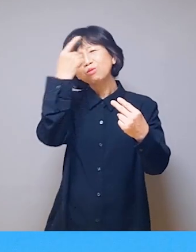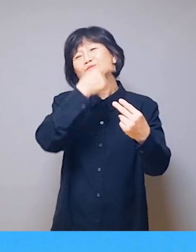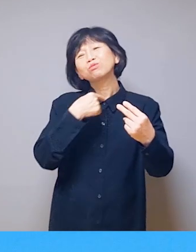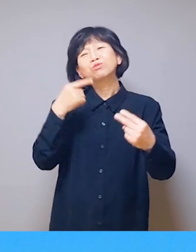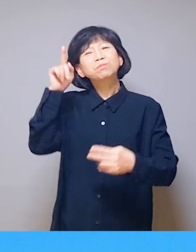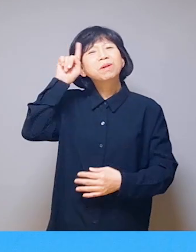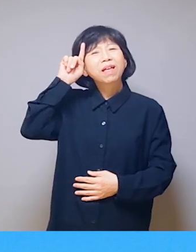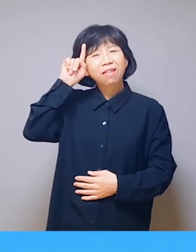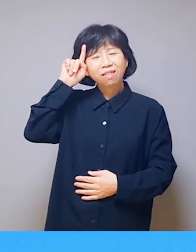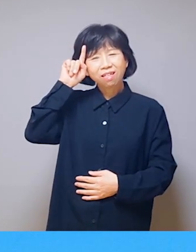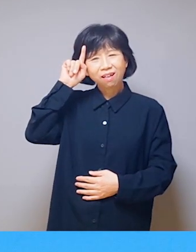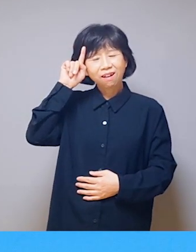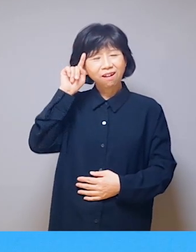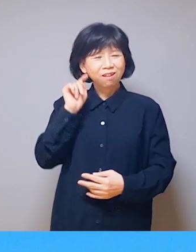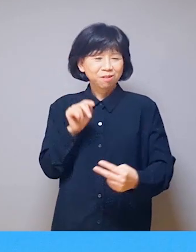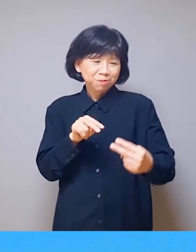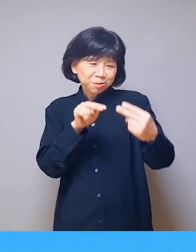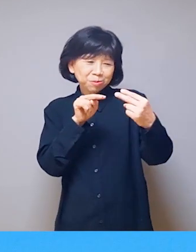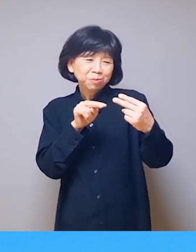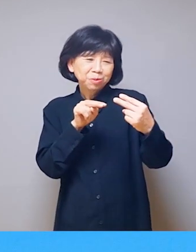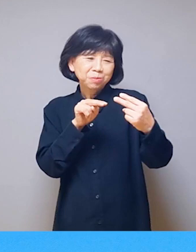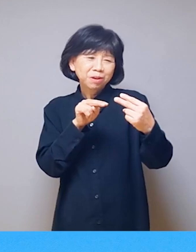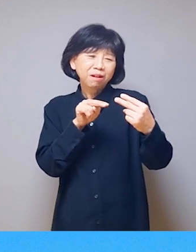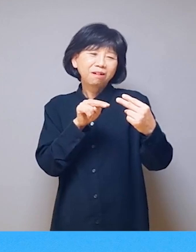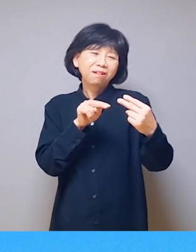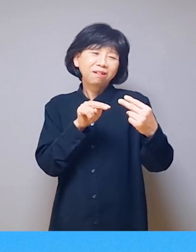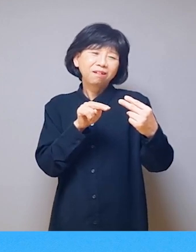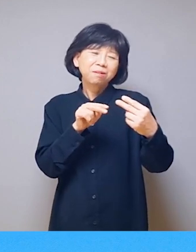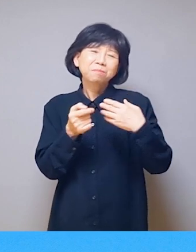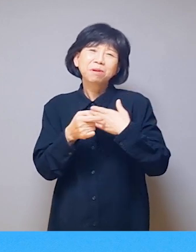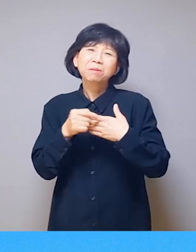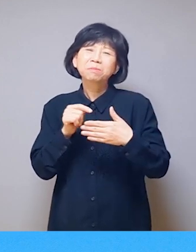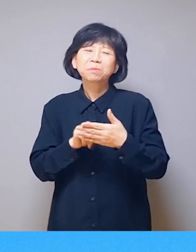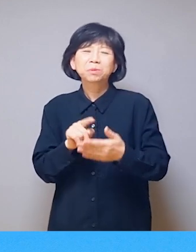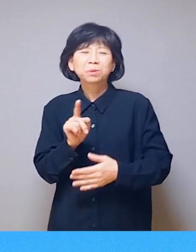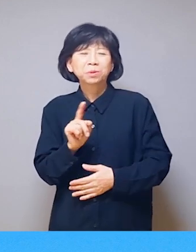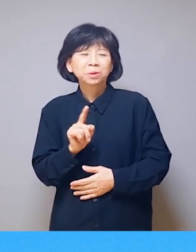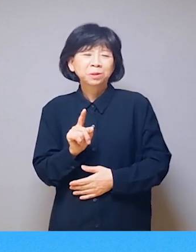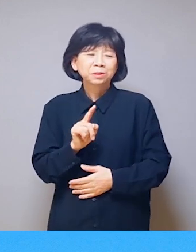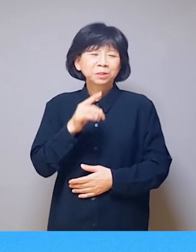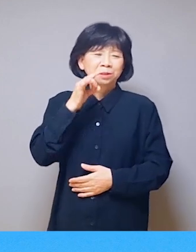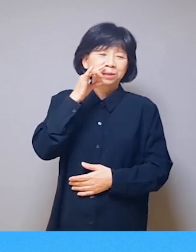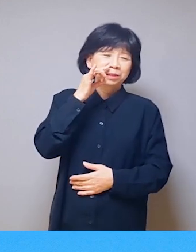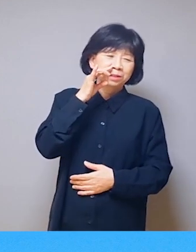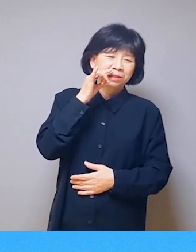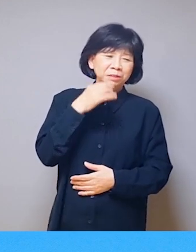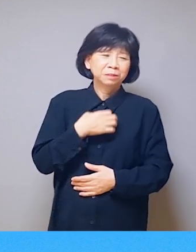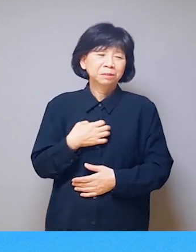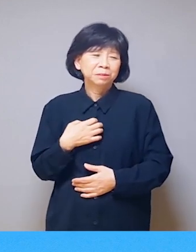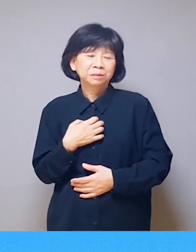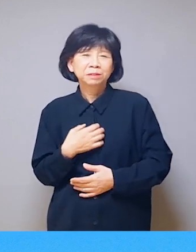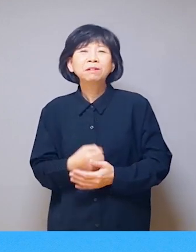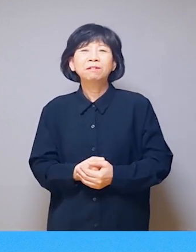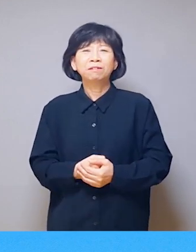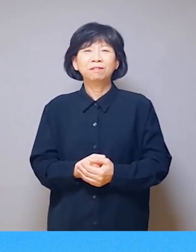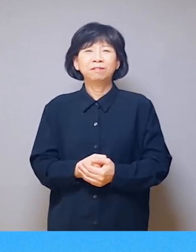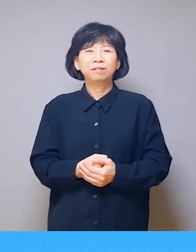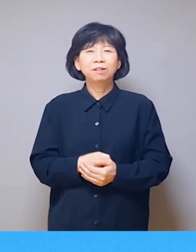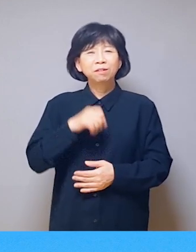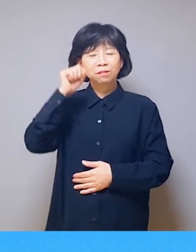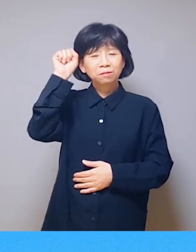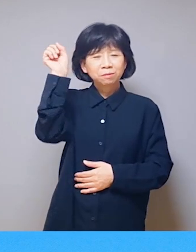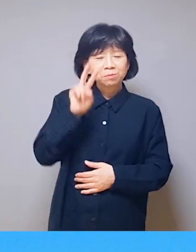계세요. 그리고 설교하다가도 이렇게 그쪽만 자꾸 보게 뭔 일이 있으실까. 새벽기도 평상기도 안 나오시다가